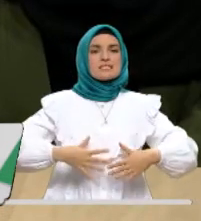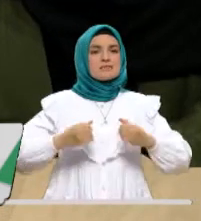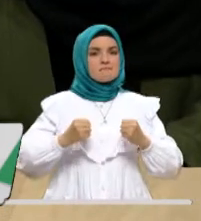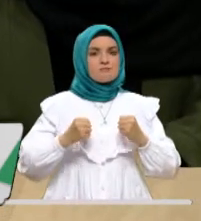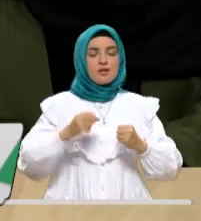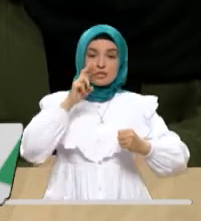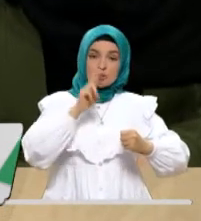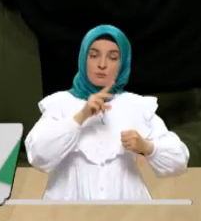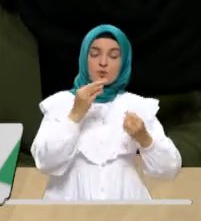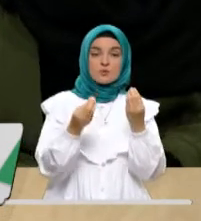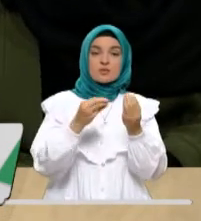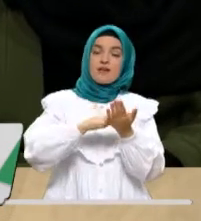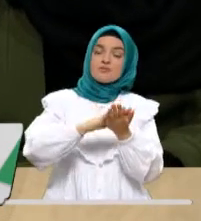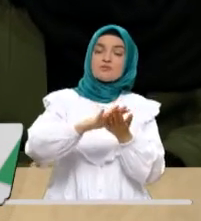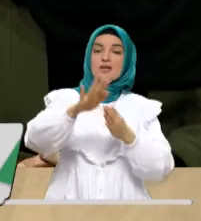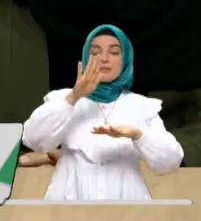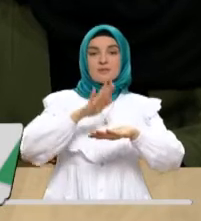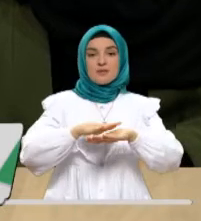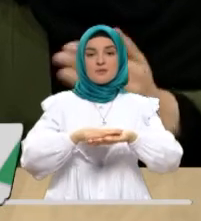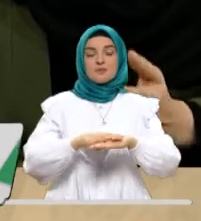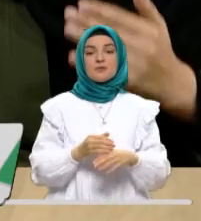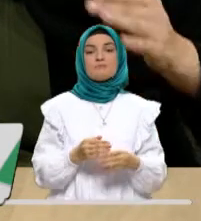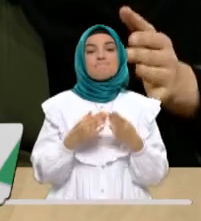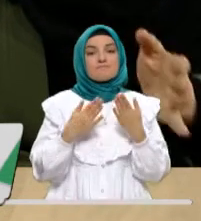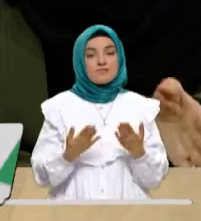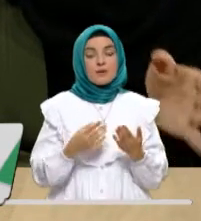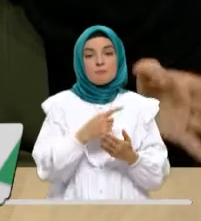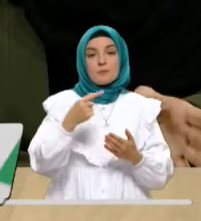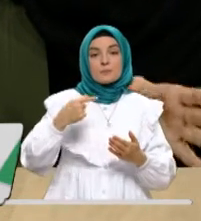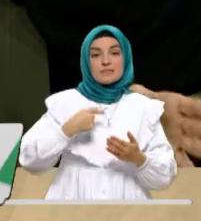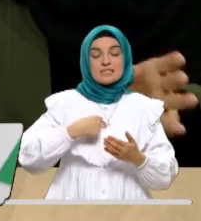da güzel düzenlemeler yapıyorlar. Bunlar da güzel şeyler ama biz